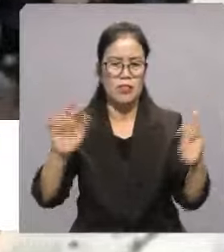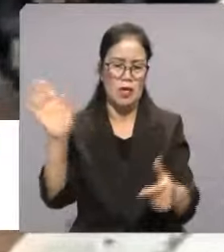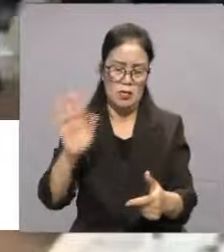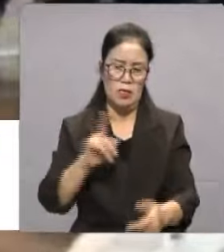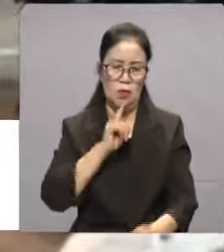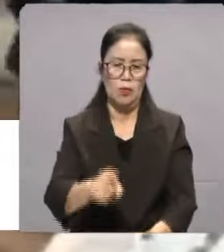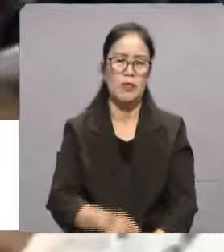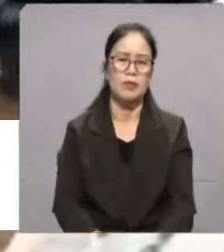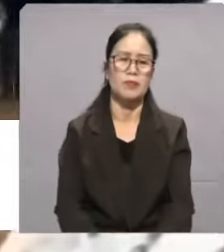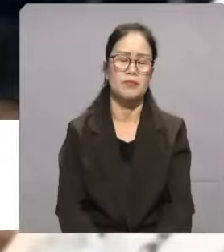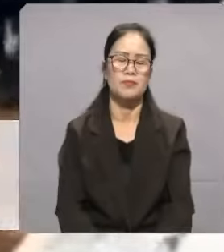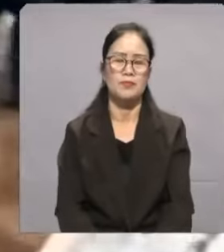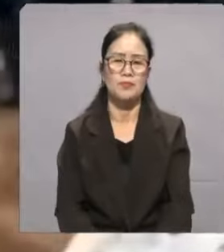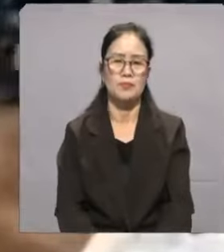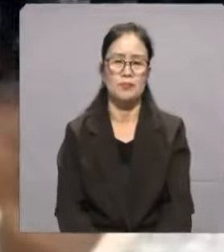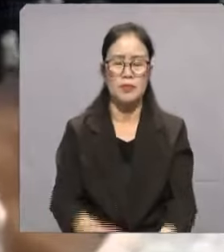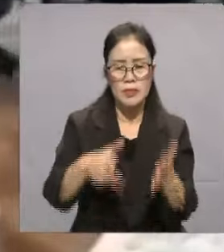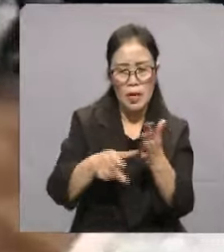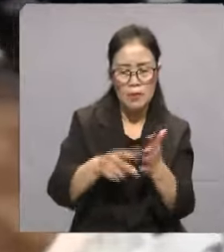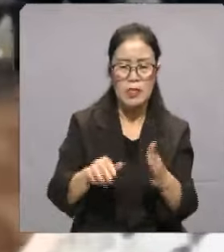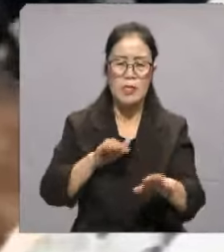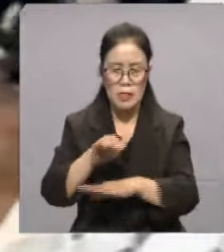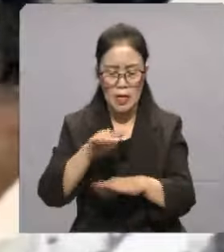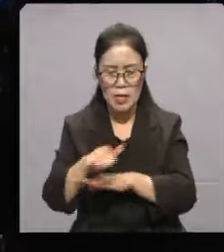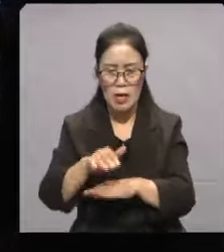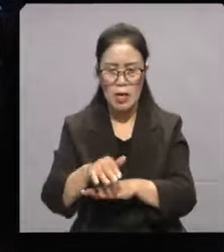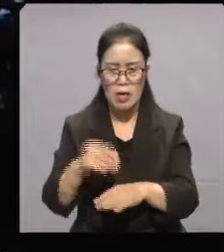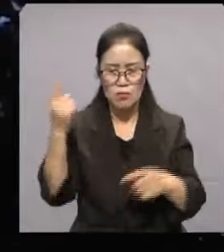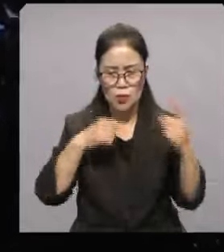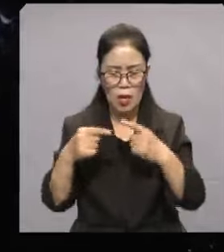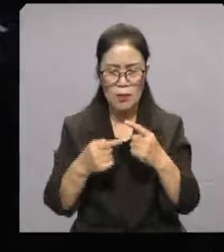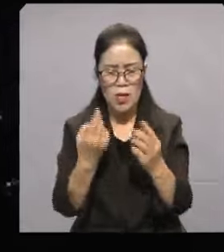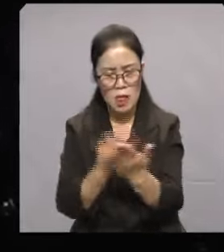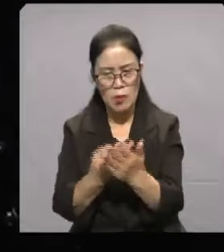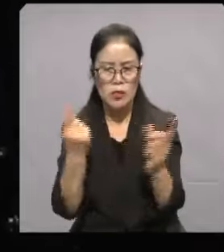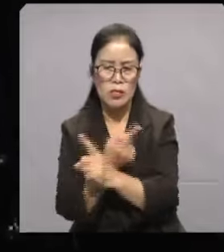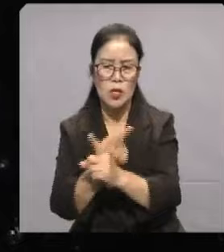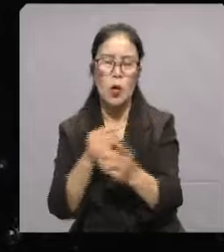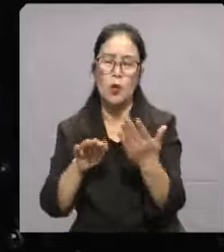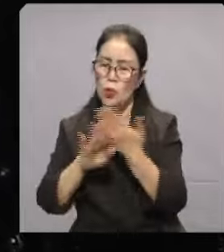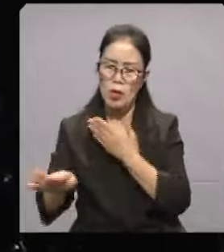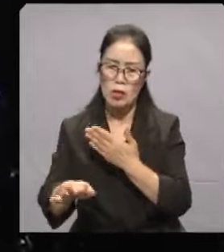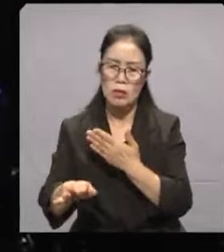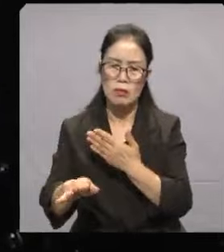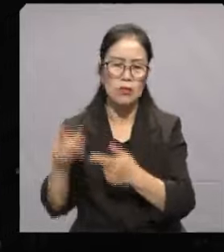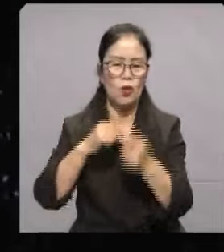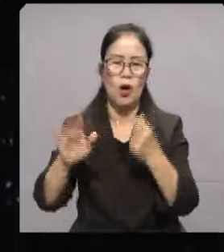선을 그었습니다. 장비나 차량 공급, 부상병 입원 치료 외에는 사실상 어렵다는